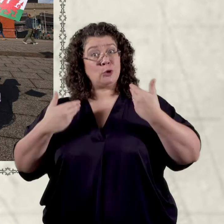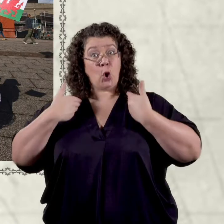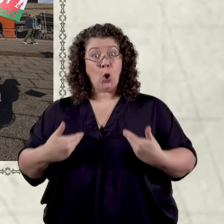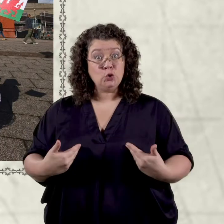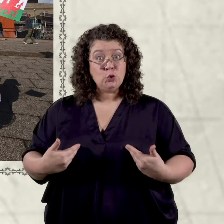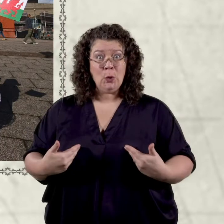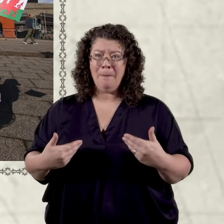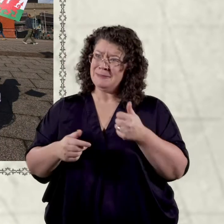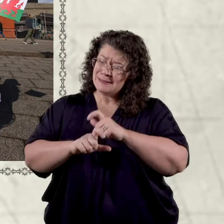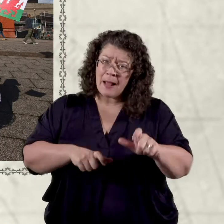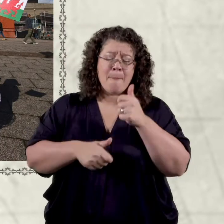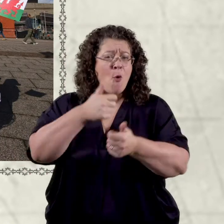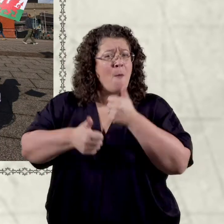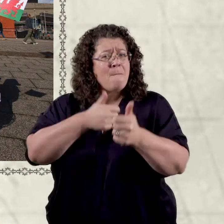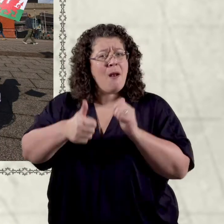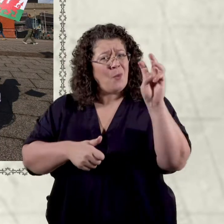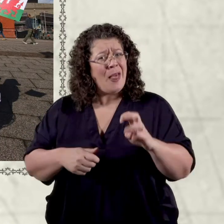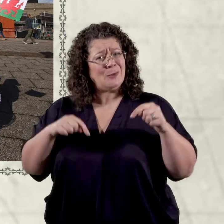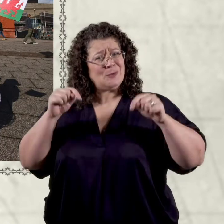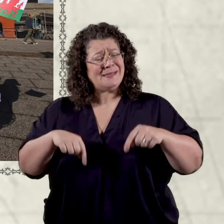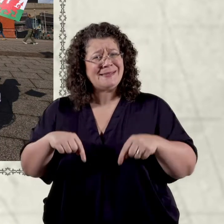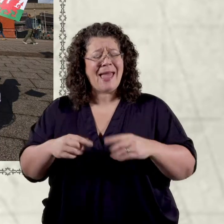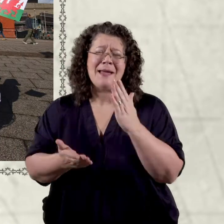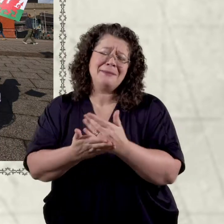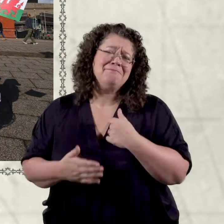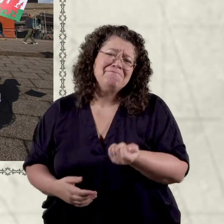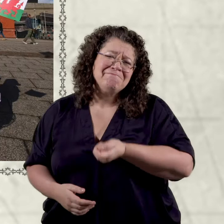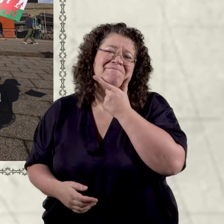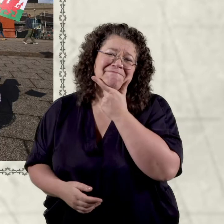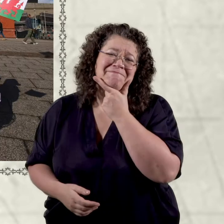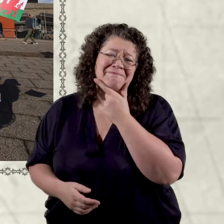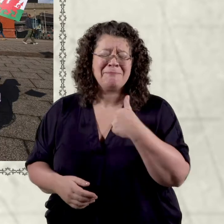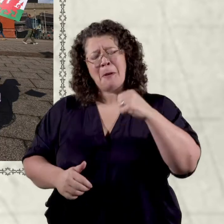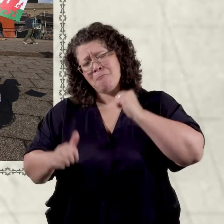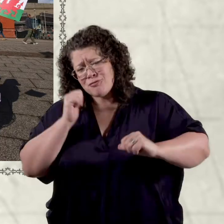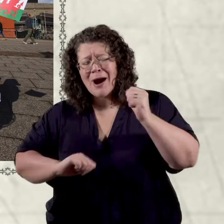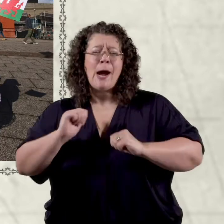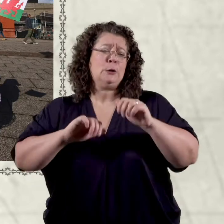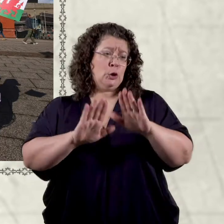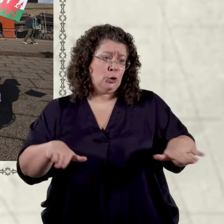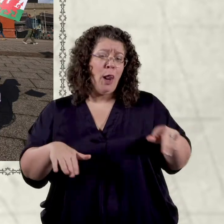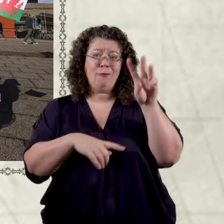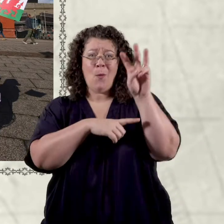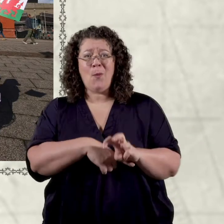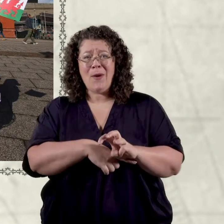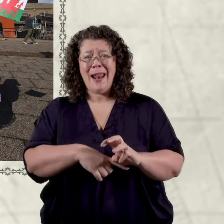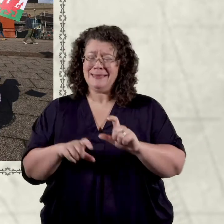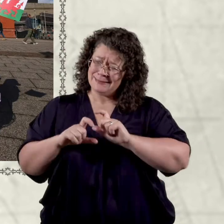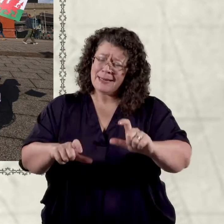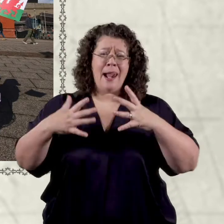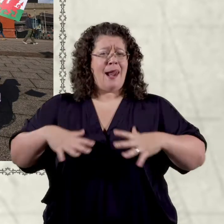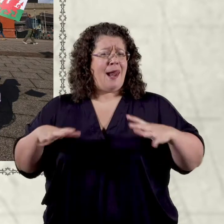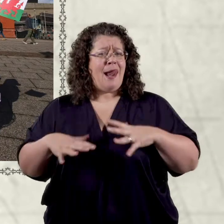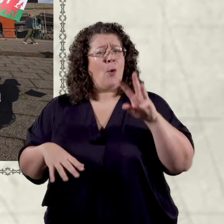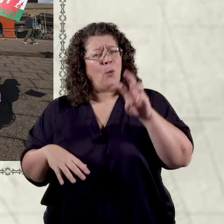phlwyf yng Nghymru. Gallai ond gwenu mewn balchder eich bod chi a phawb yng Nghymru yn dal i wisgo'r wisg Gymreig heddiw